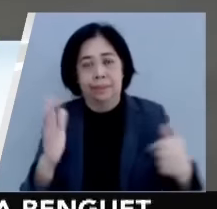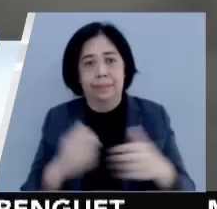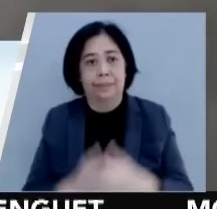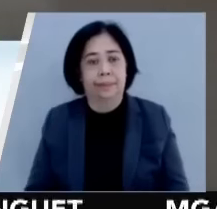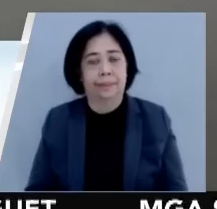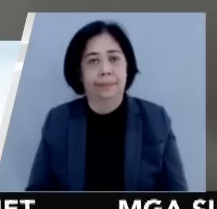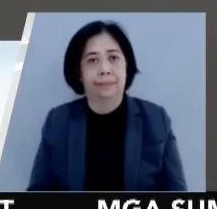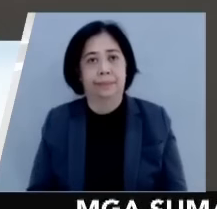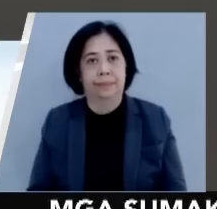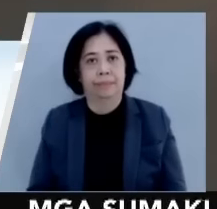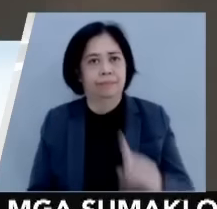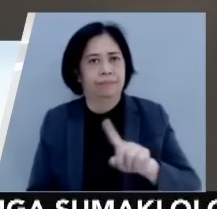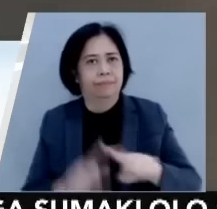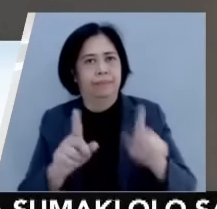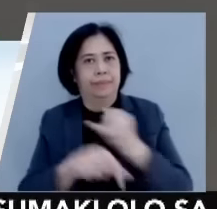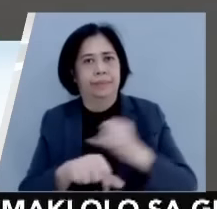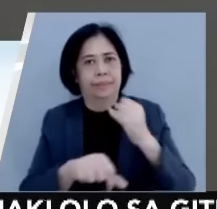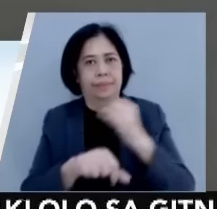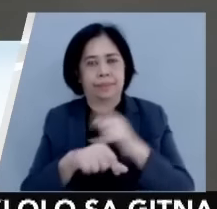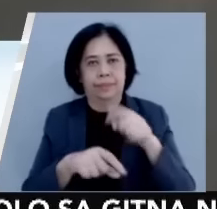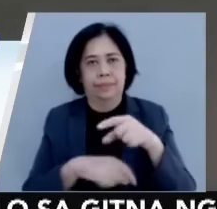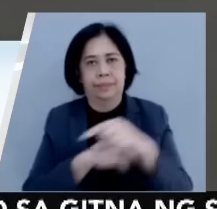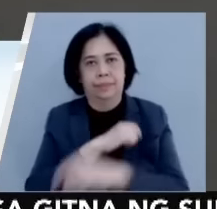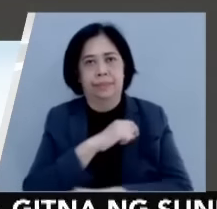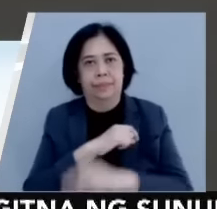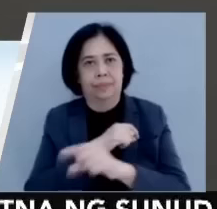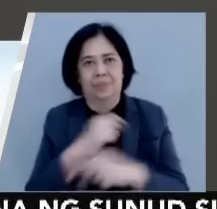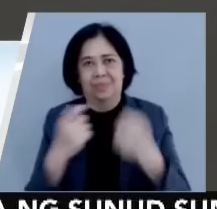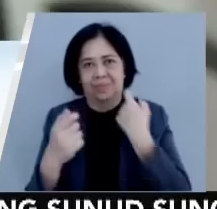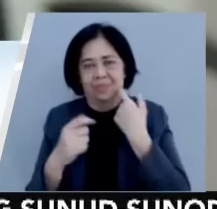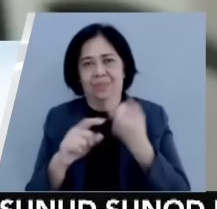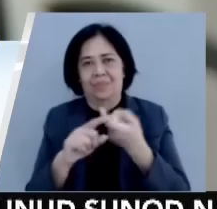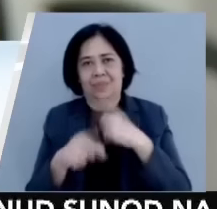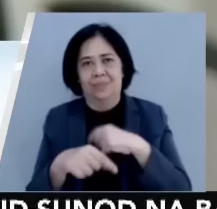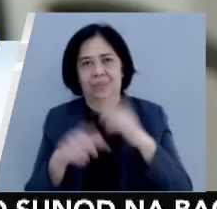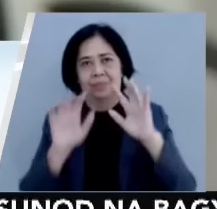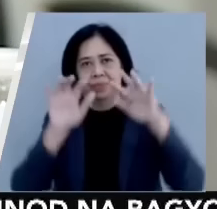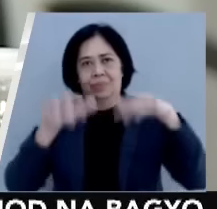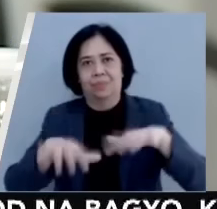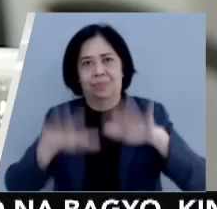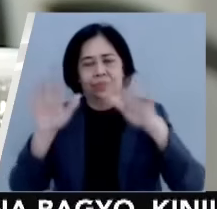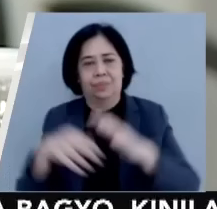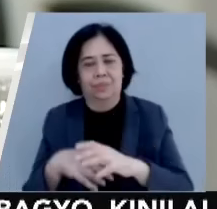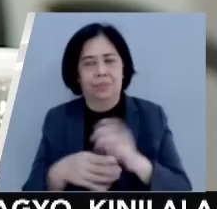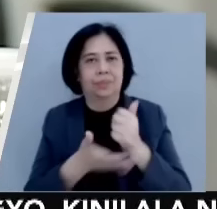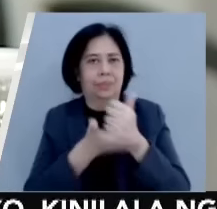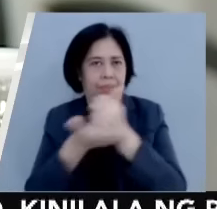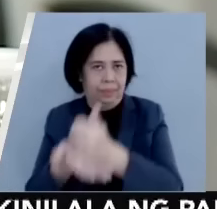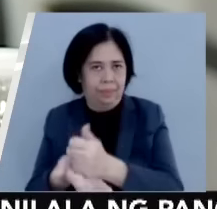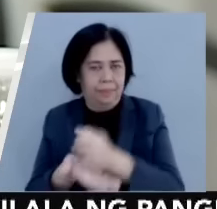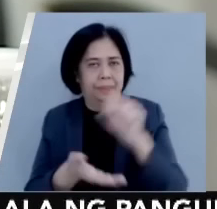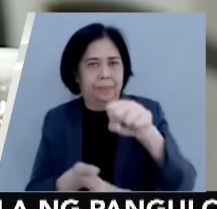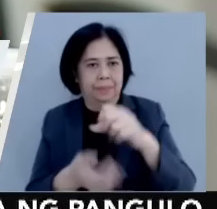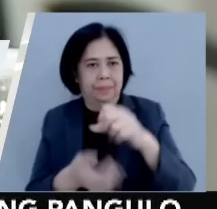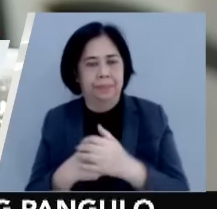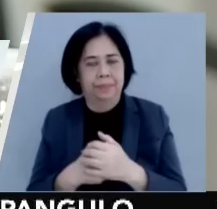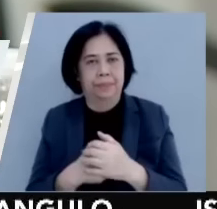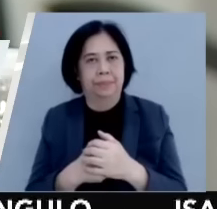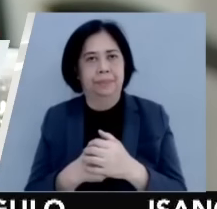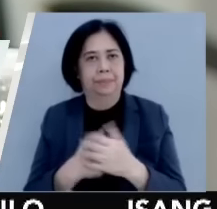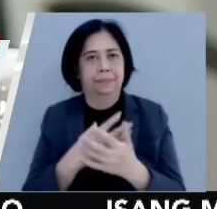mga isla sa Quezon noong kagagaling lang nito sa dagat. Nakakatulong yan. And then, ang isa pang